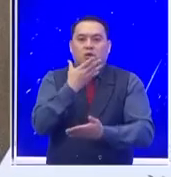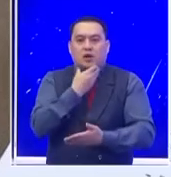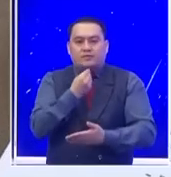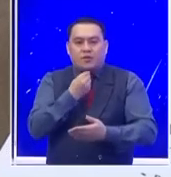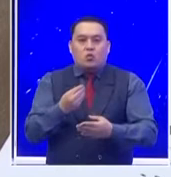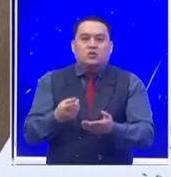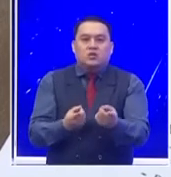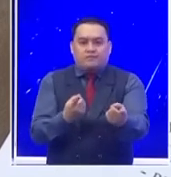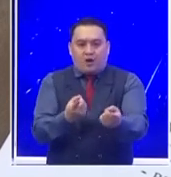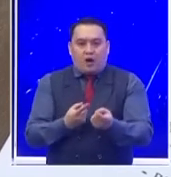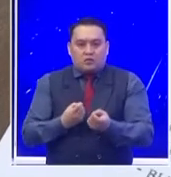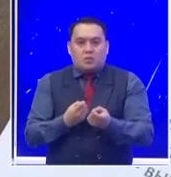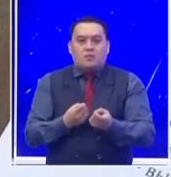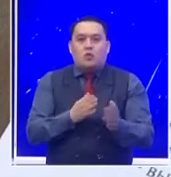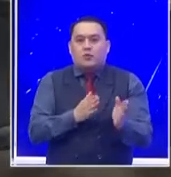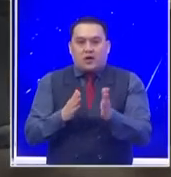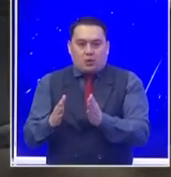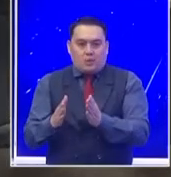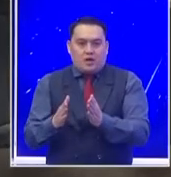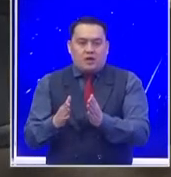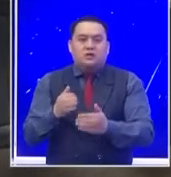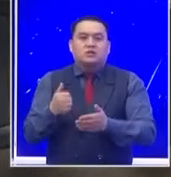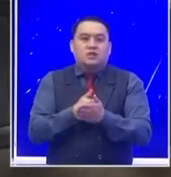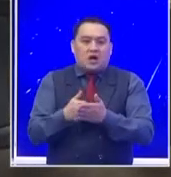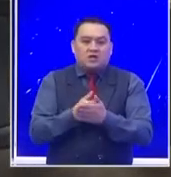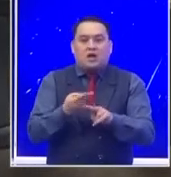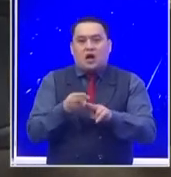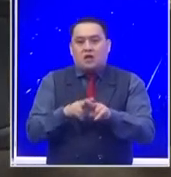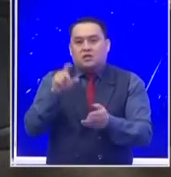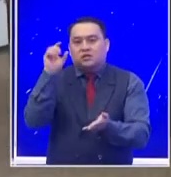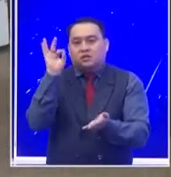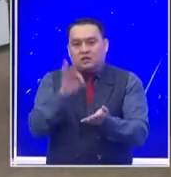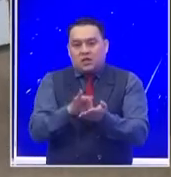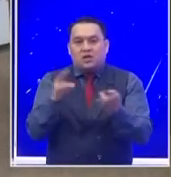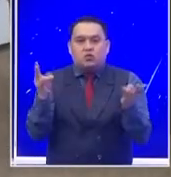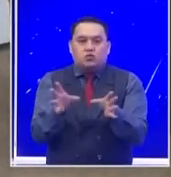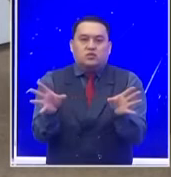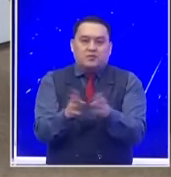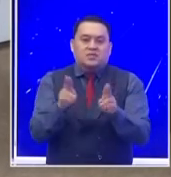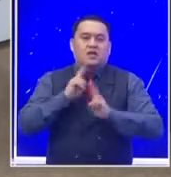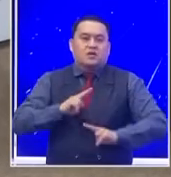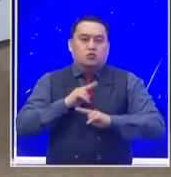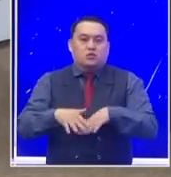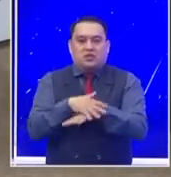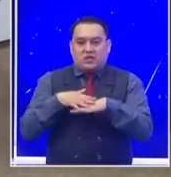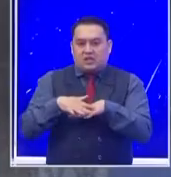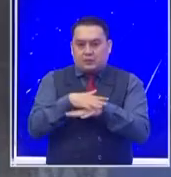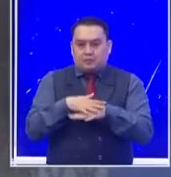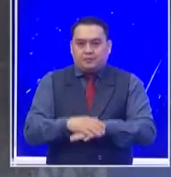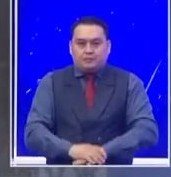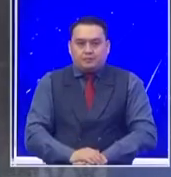инвестиций и подчиняющийся порядку для достижения этих целей крайне необходима совместная работа с населением